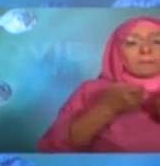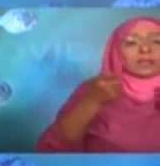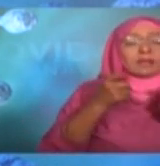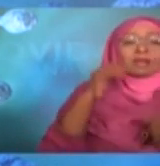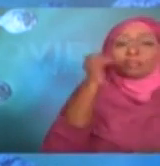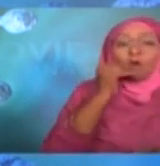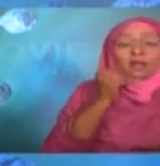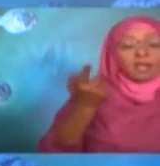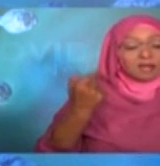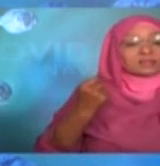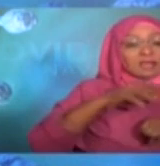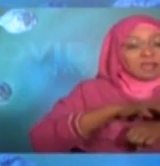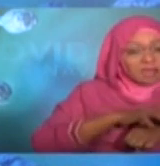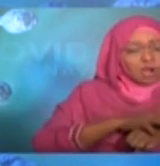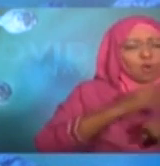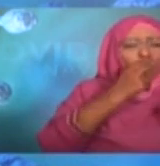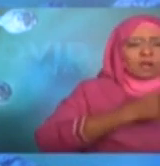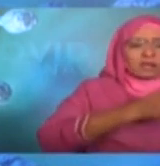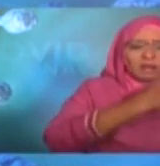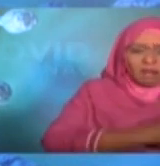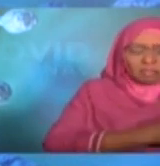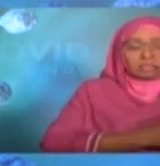وما تلاها من إجراءات احترازية